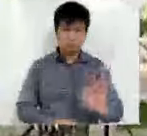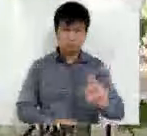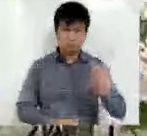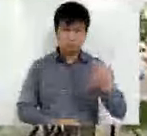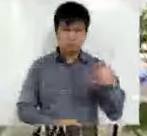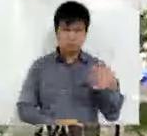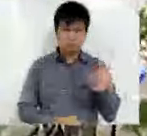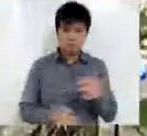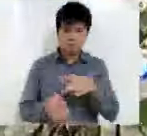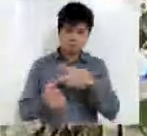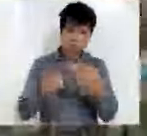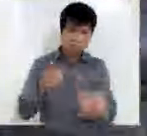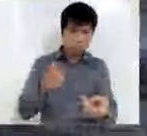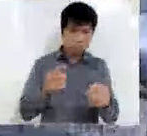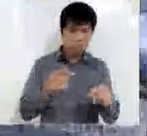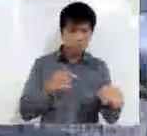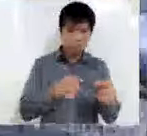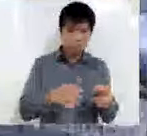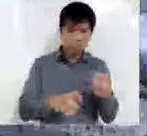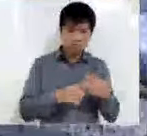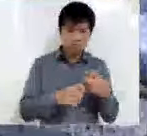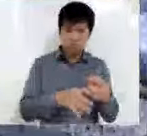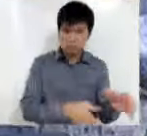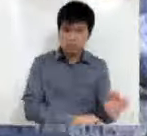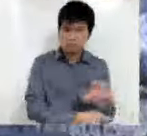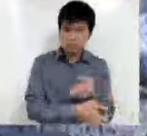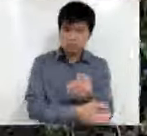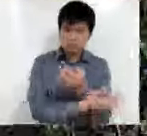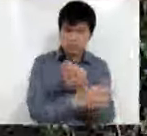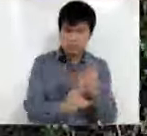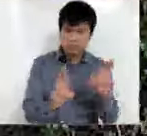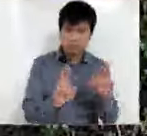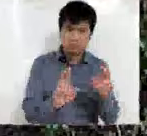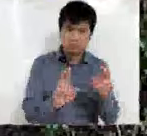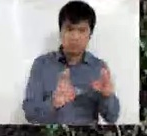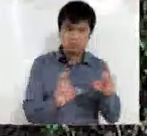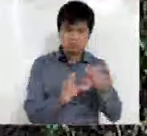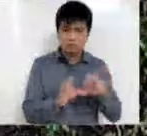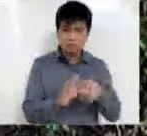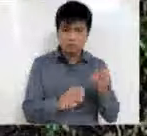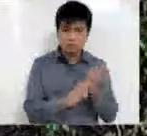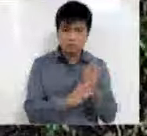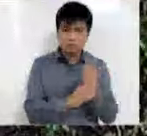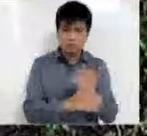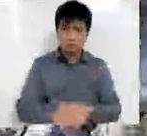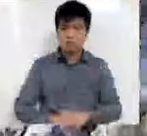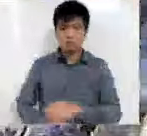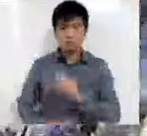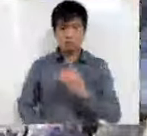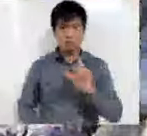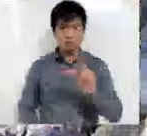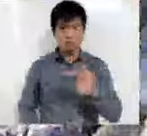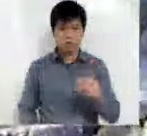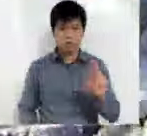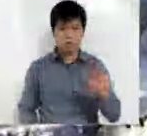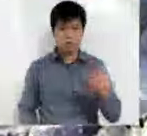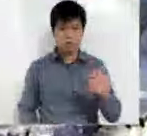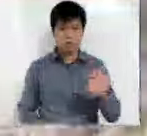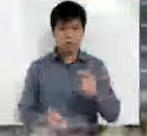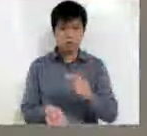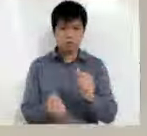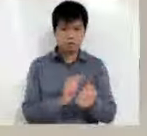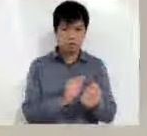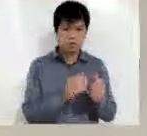pasaherong naipit sa loob ng bus. Nauna nang nanawagan ng provincial government ng alternatibo at mas ligtas na